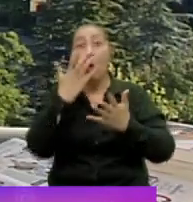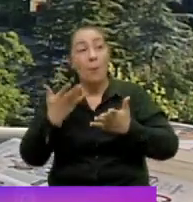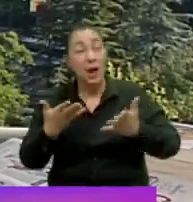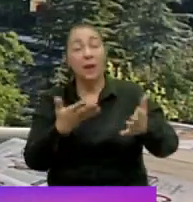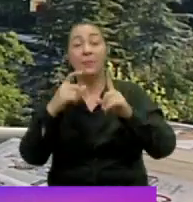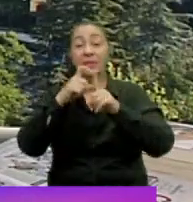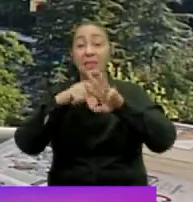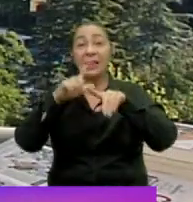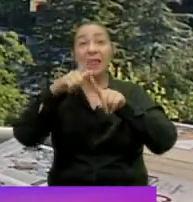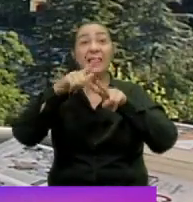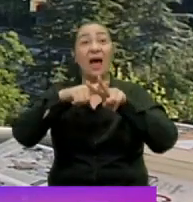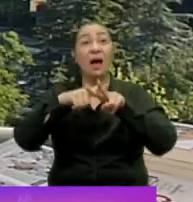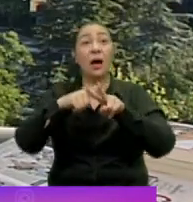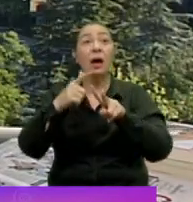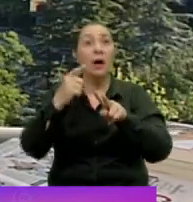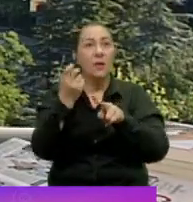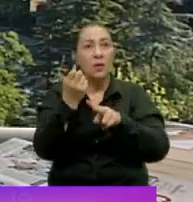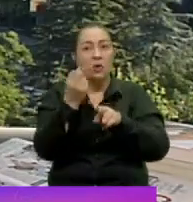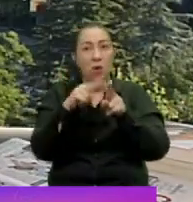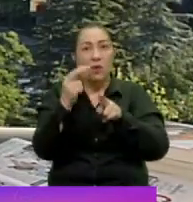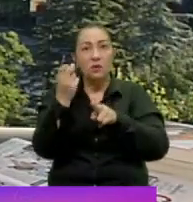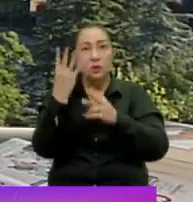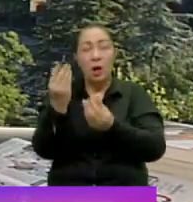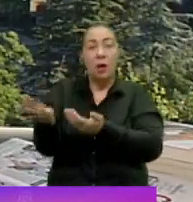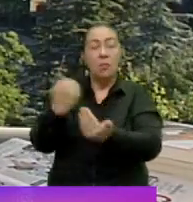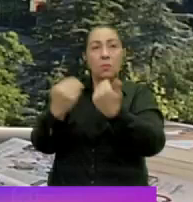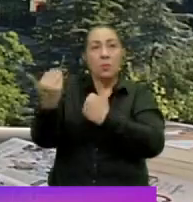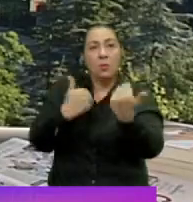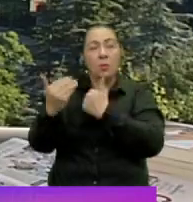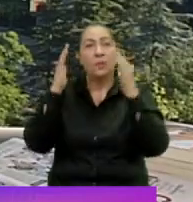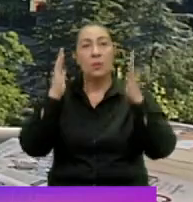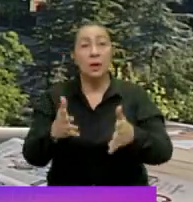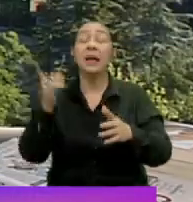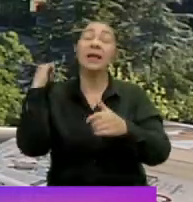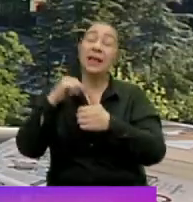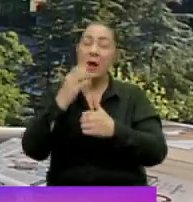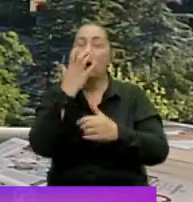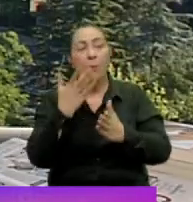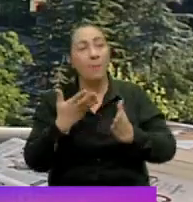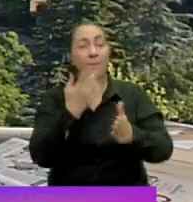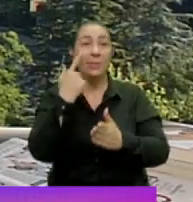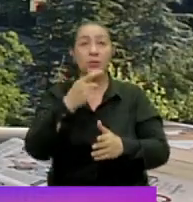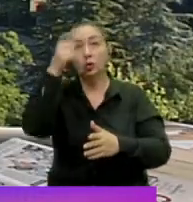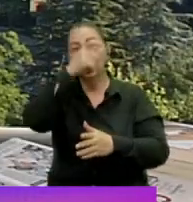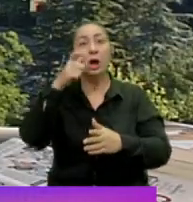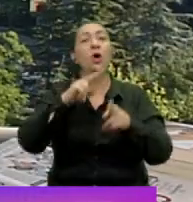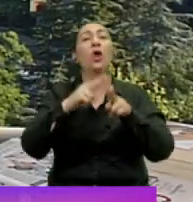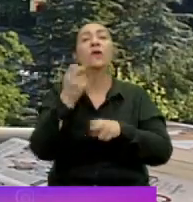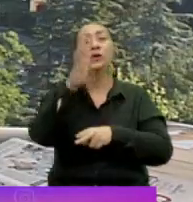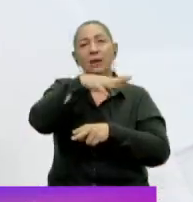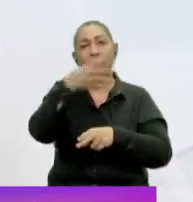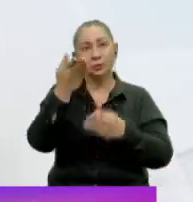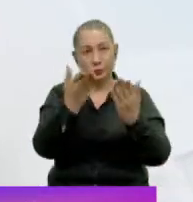bakımlarımıza delta varyantlı vakalar, hastalar geliyor demişti. Ve yine yoğun bakımlara bakacağız. Türkiye'nin koronavirüs tablosu.